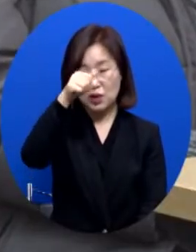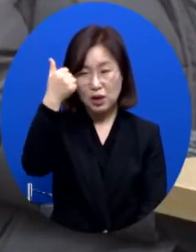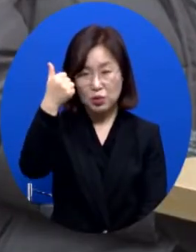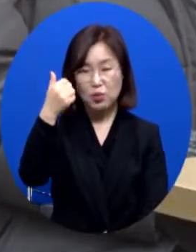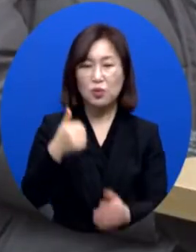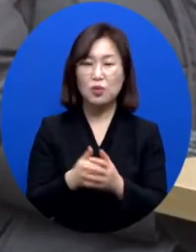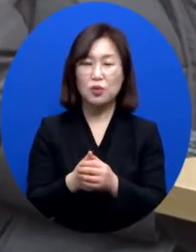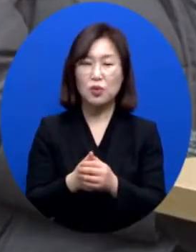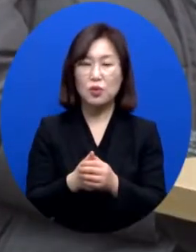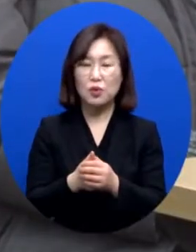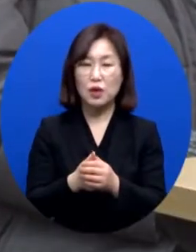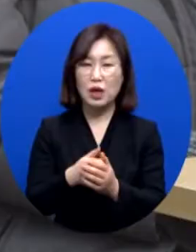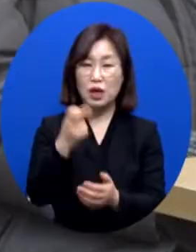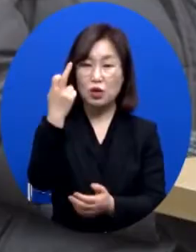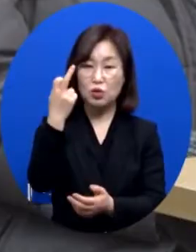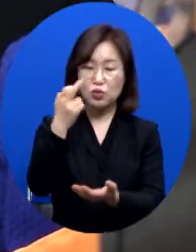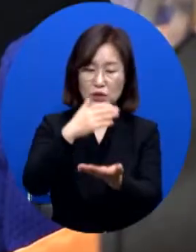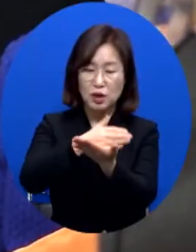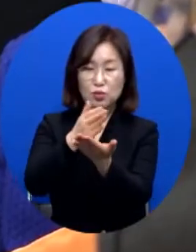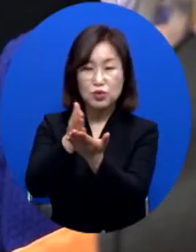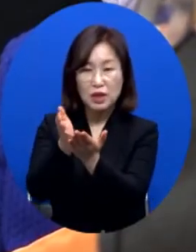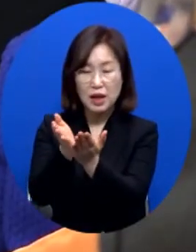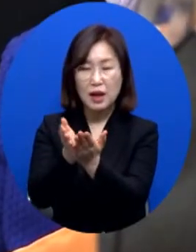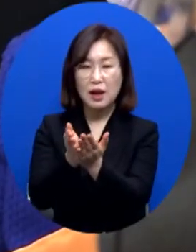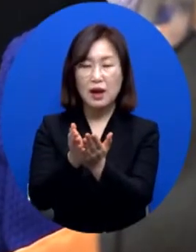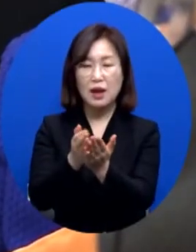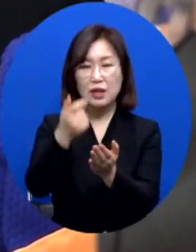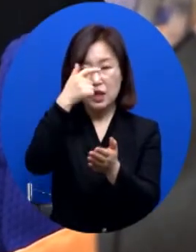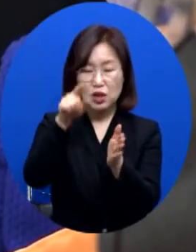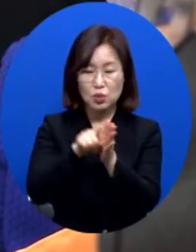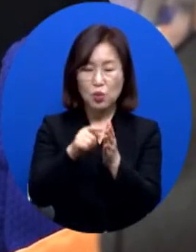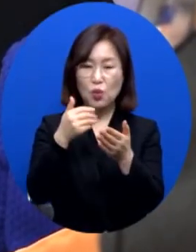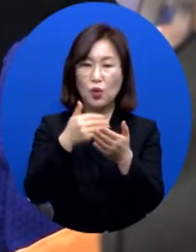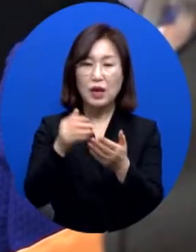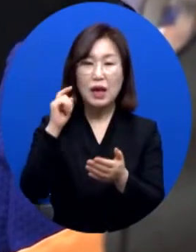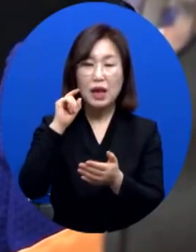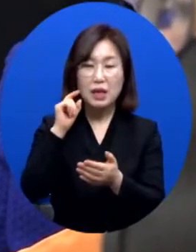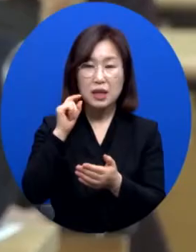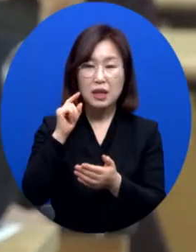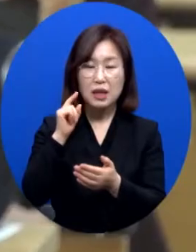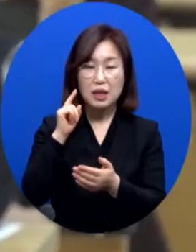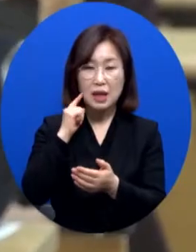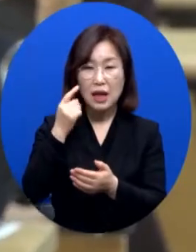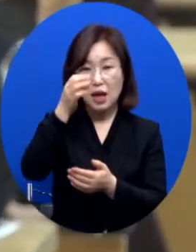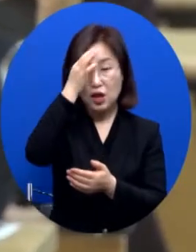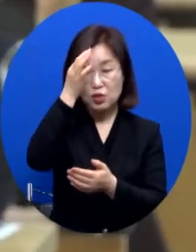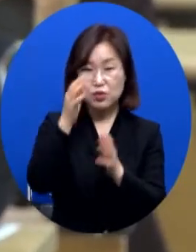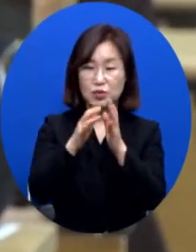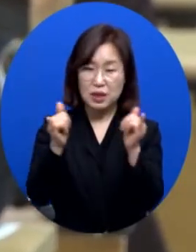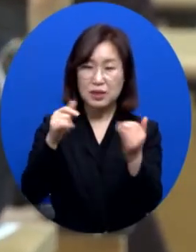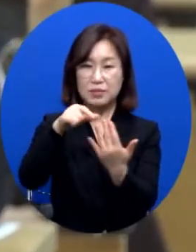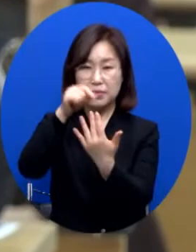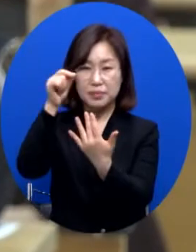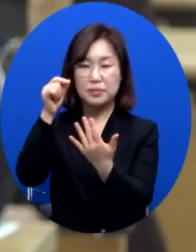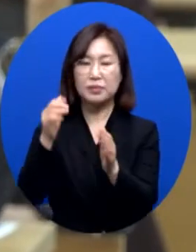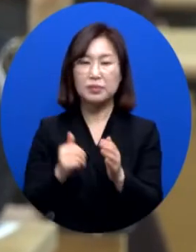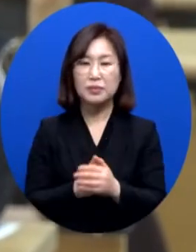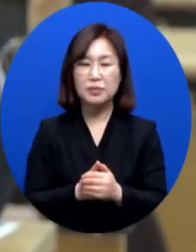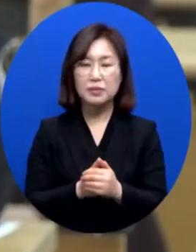부문 등 모두 12개 분야에서 기독예술인을 선정해 수상했습니다. 올해 5회째를 맞은